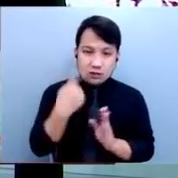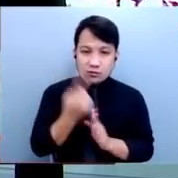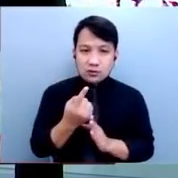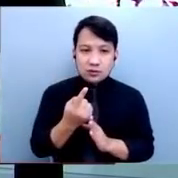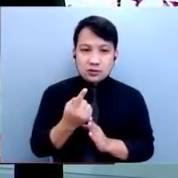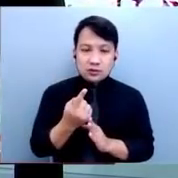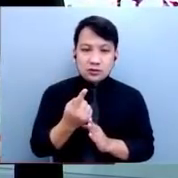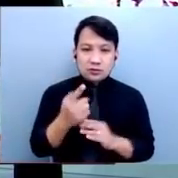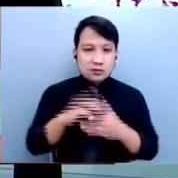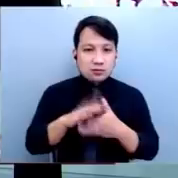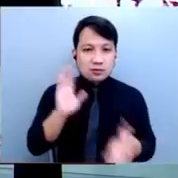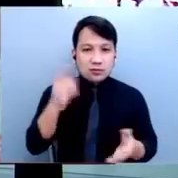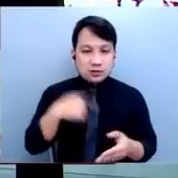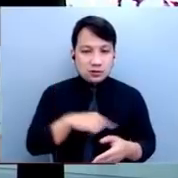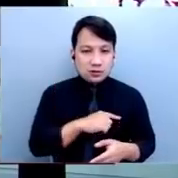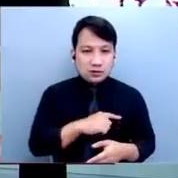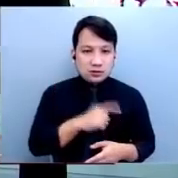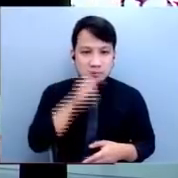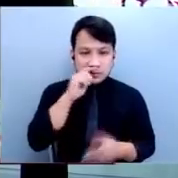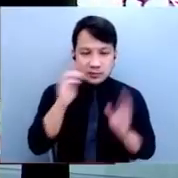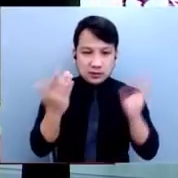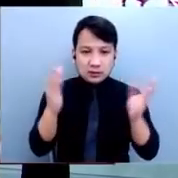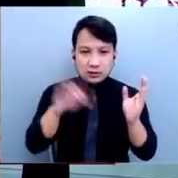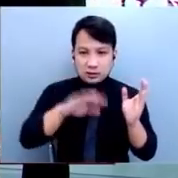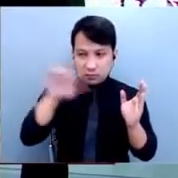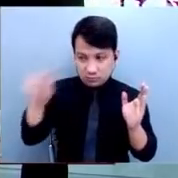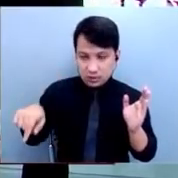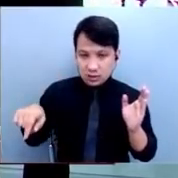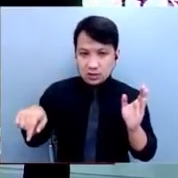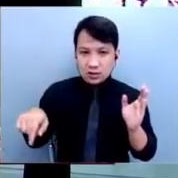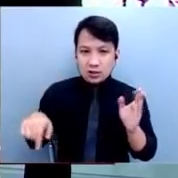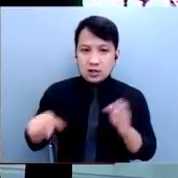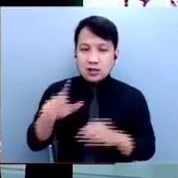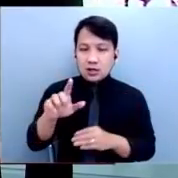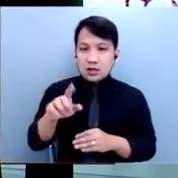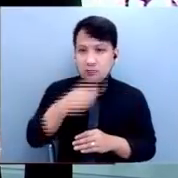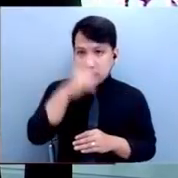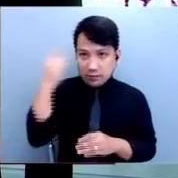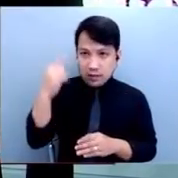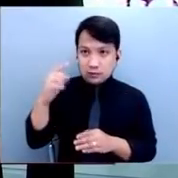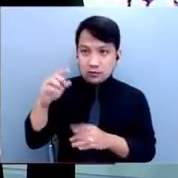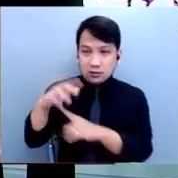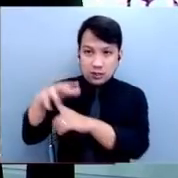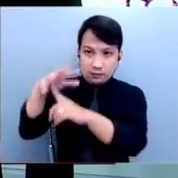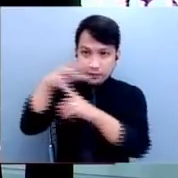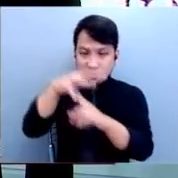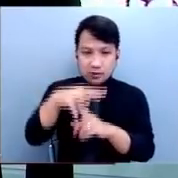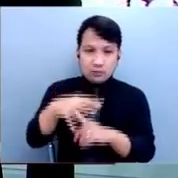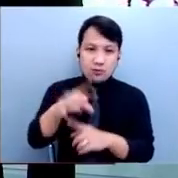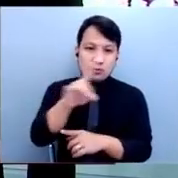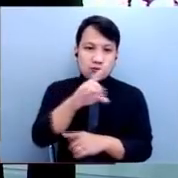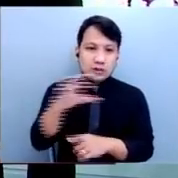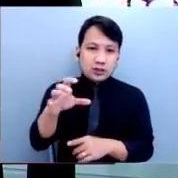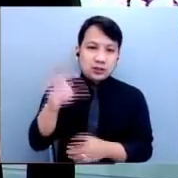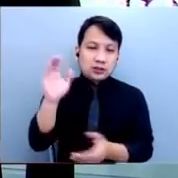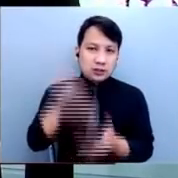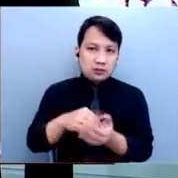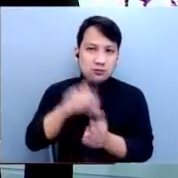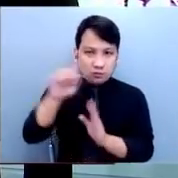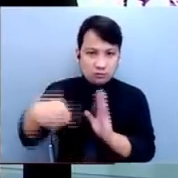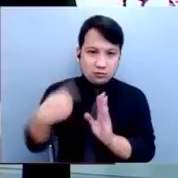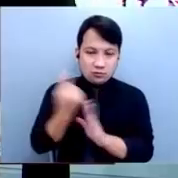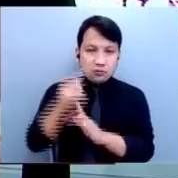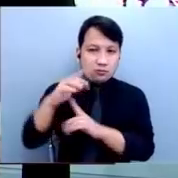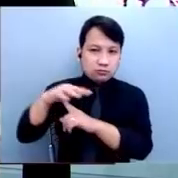rin siya para sa atin, pero ikumpara po natin yan sa Black Hawk na maaaring umabot sa 100,000 per hour ang flying